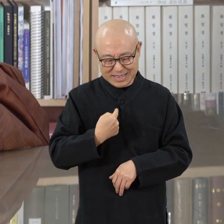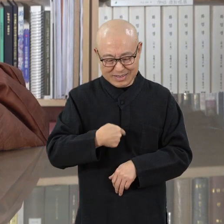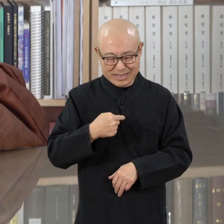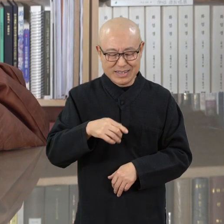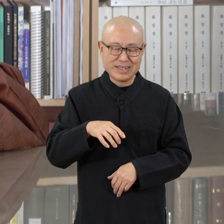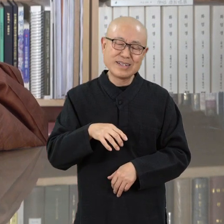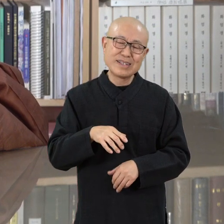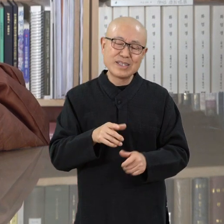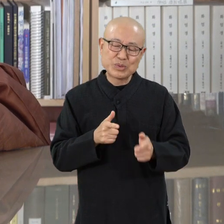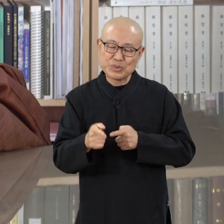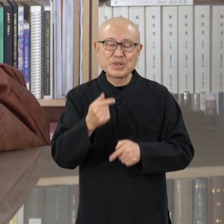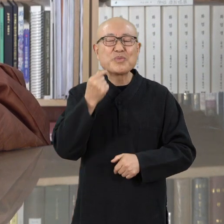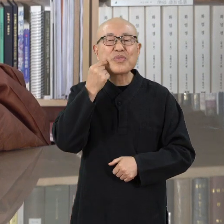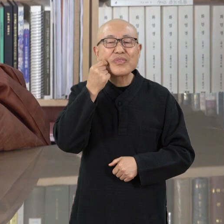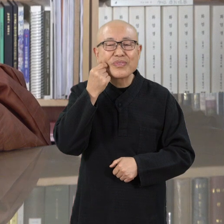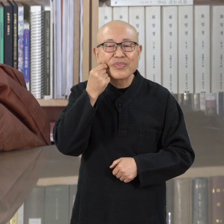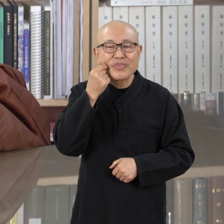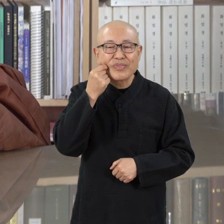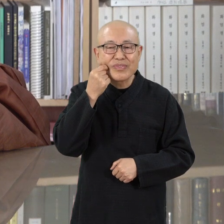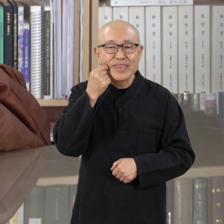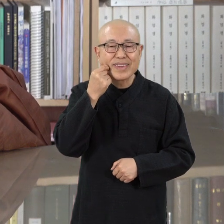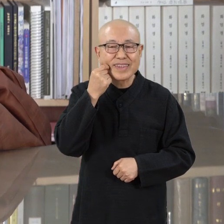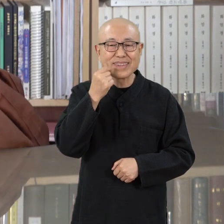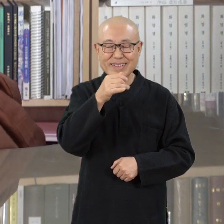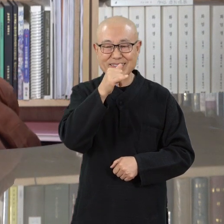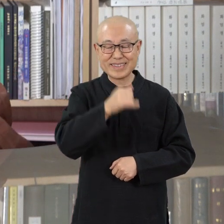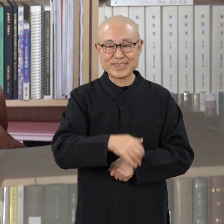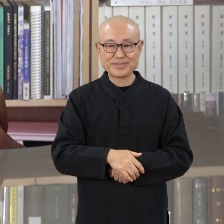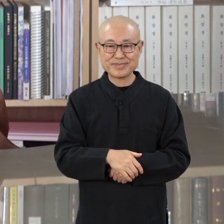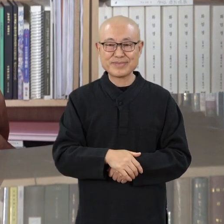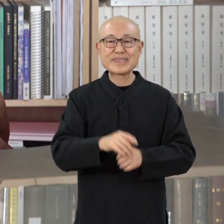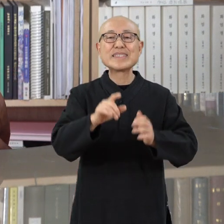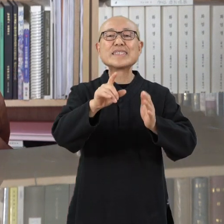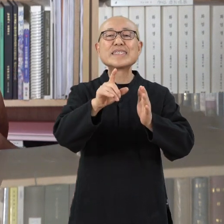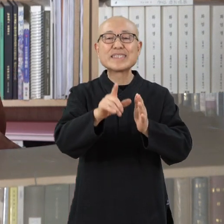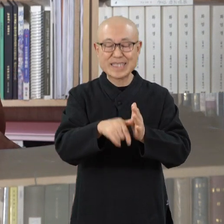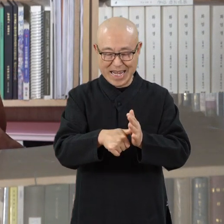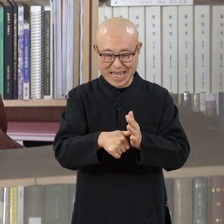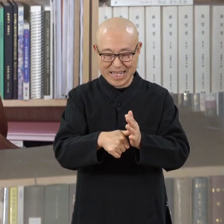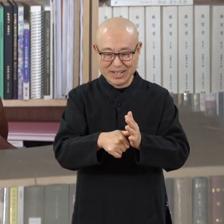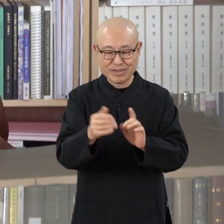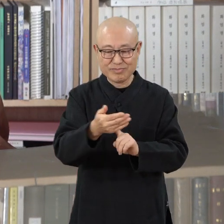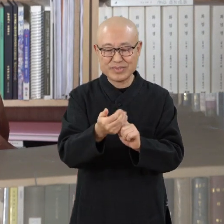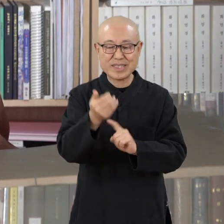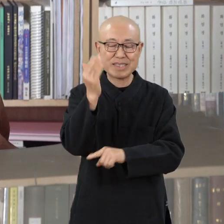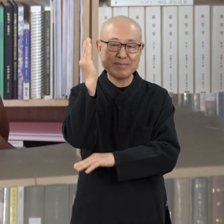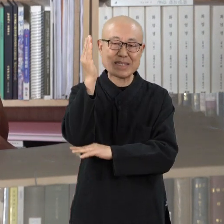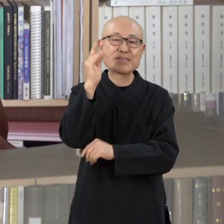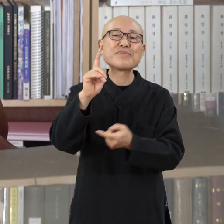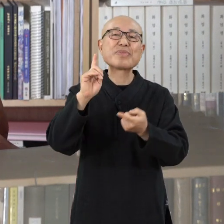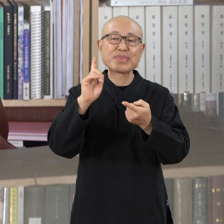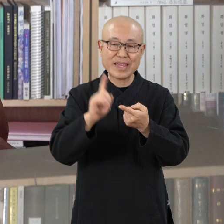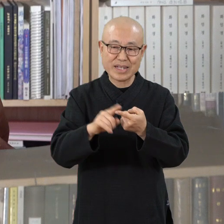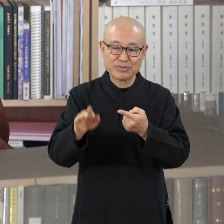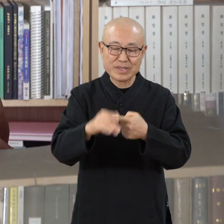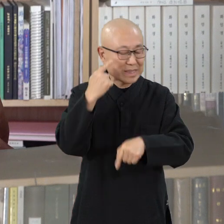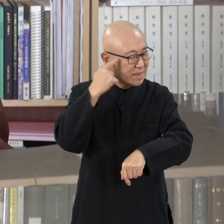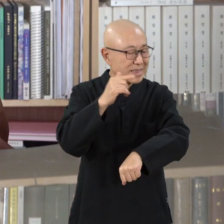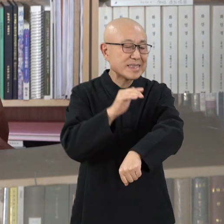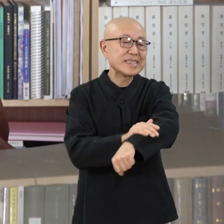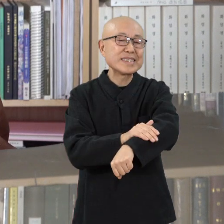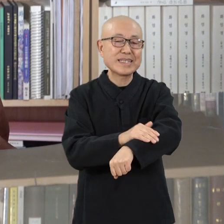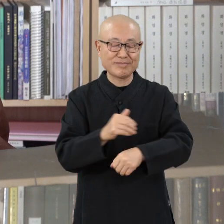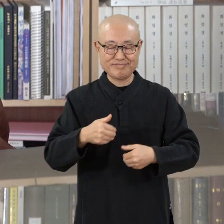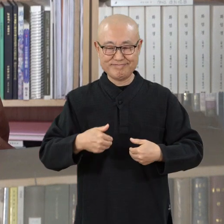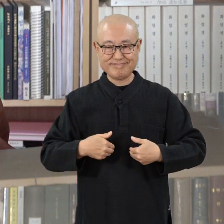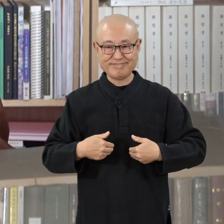조화해야 될지를 모르는 그런 어려움이 있습니다. 이때도 또한 부처님 말씀대로 우리는 지혜가